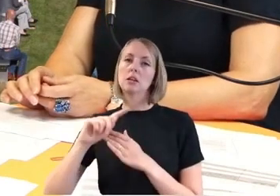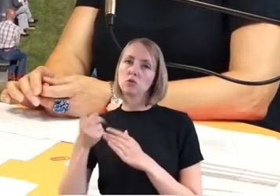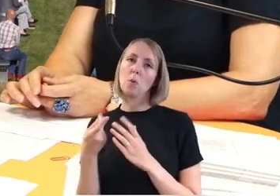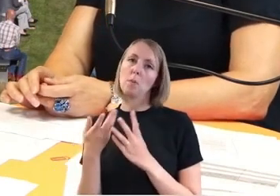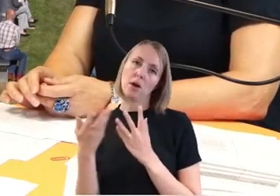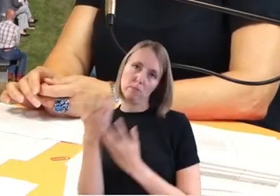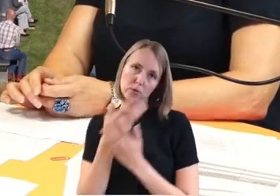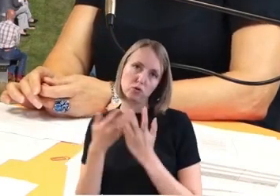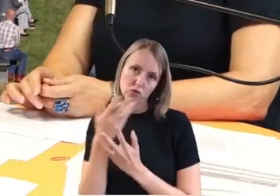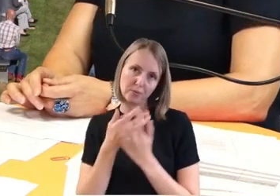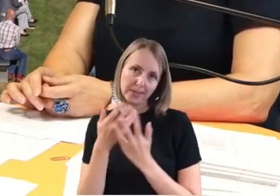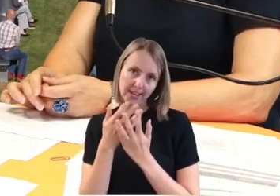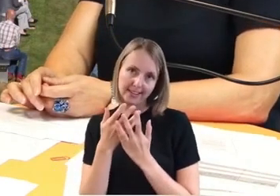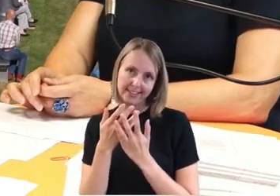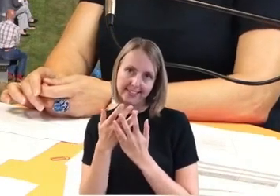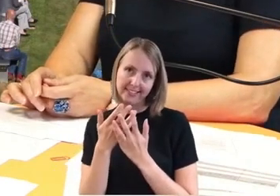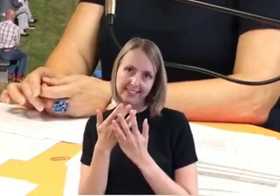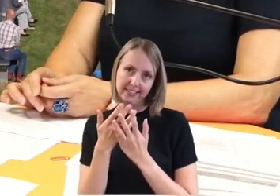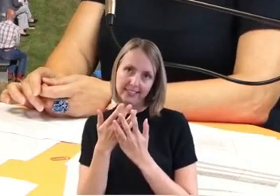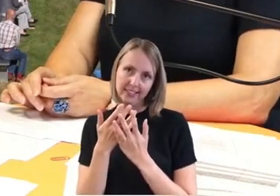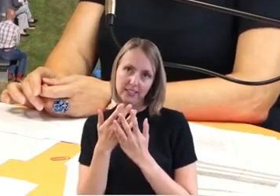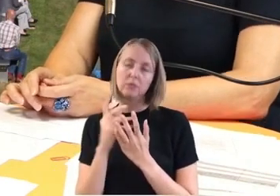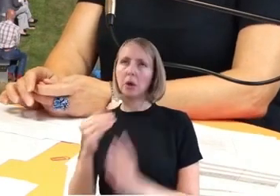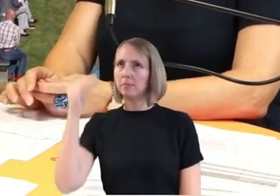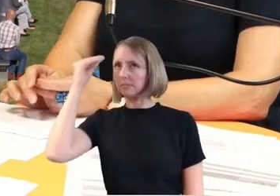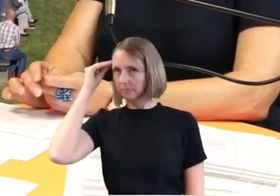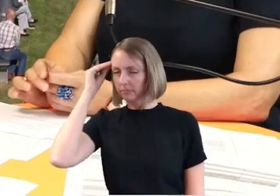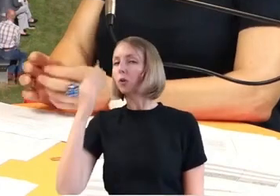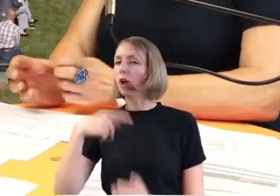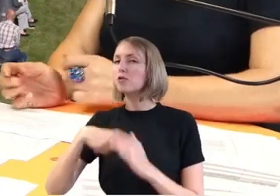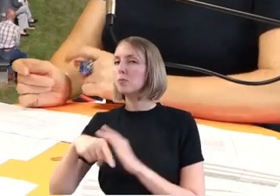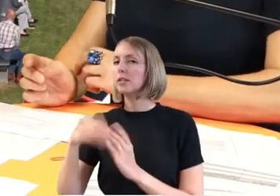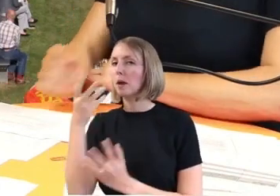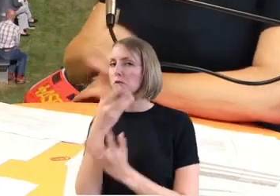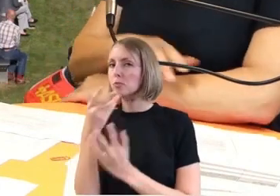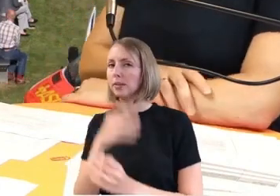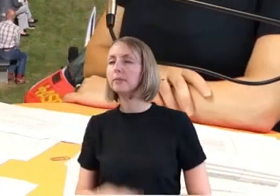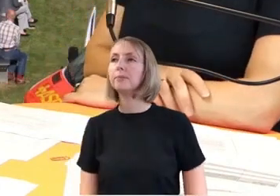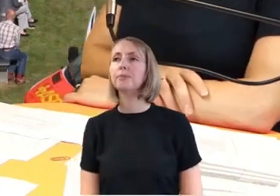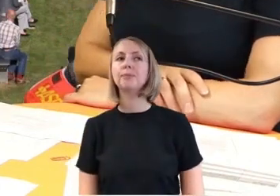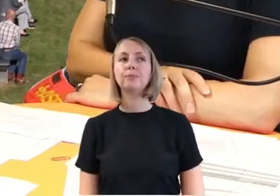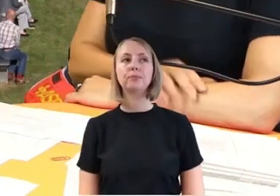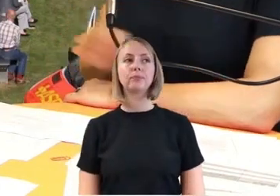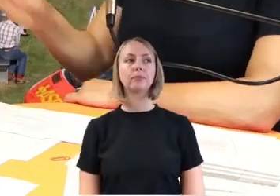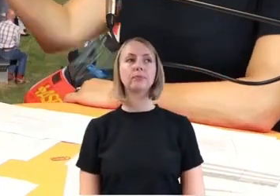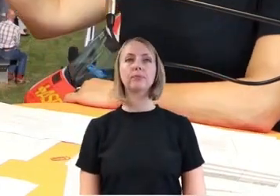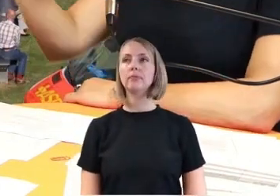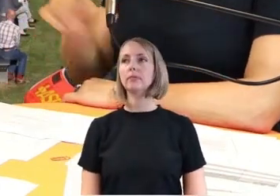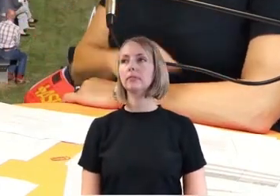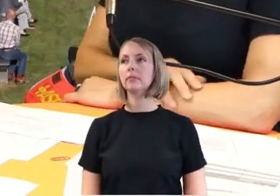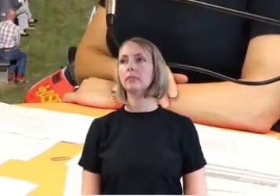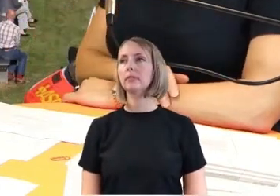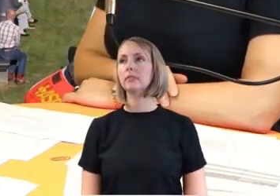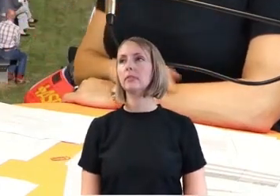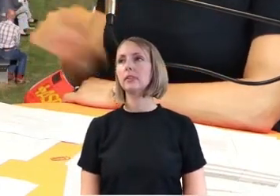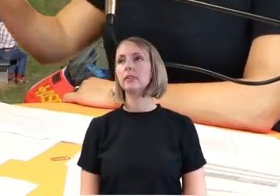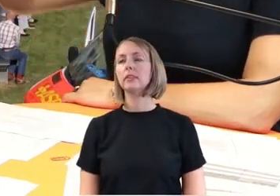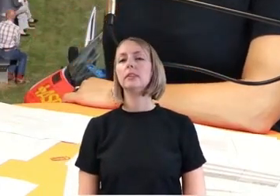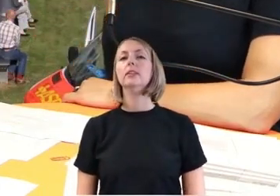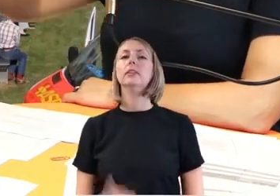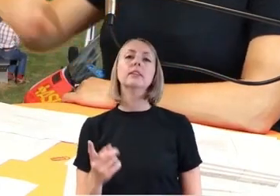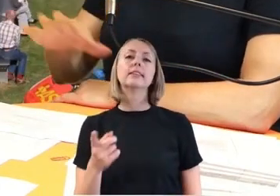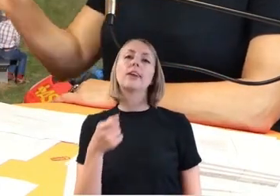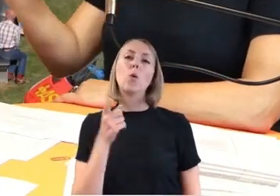unterhaltung darauf ein gehalt mal im kopf was machen wir jetzt mit diesen informationen 150 aber ich